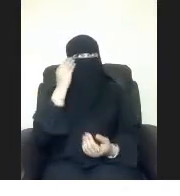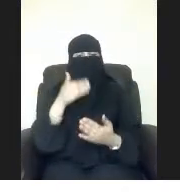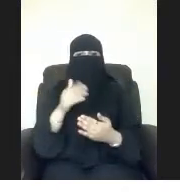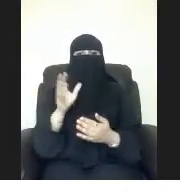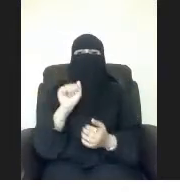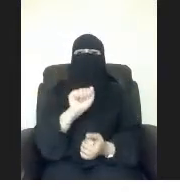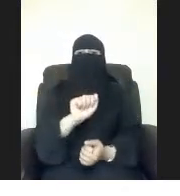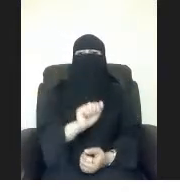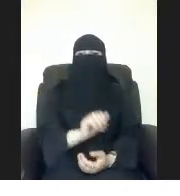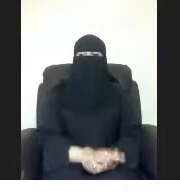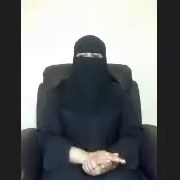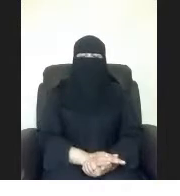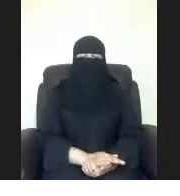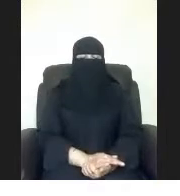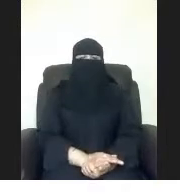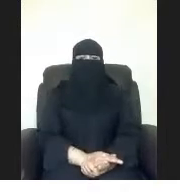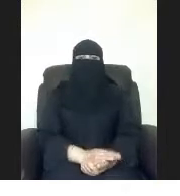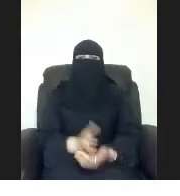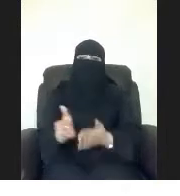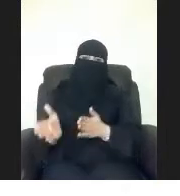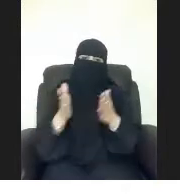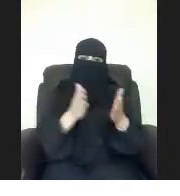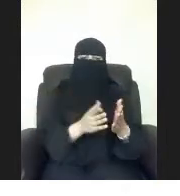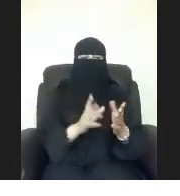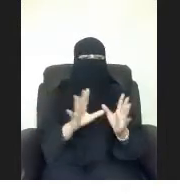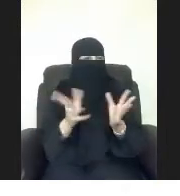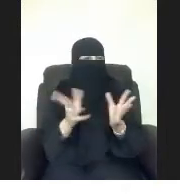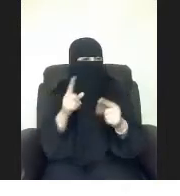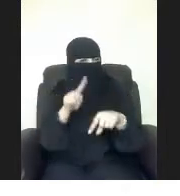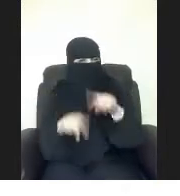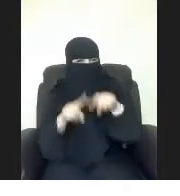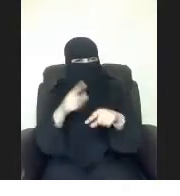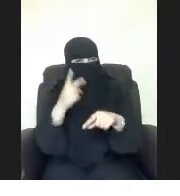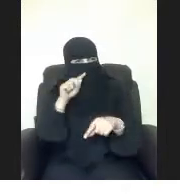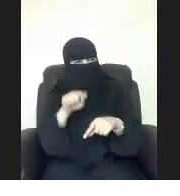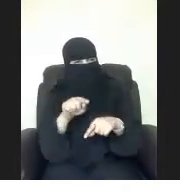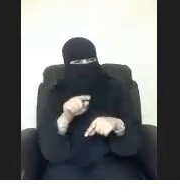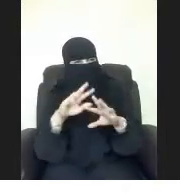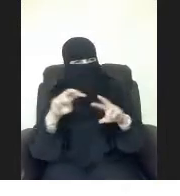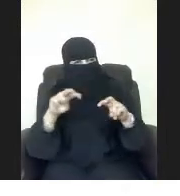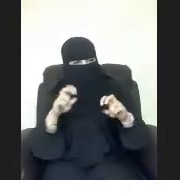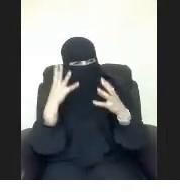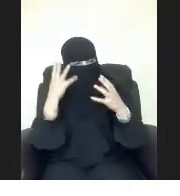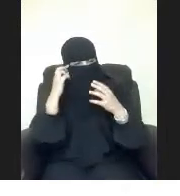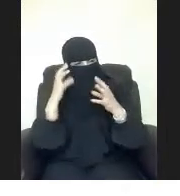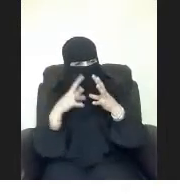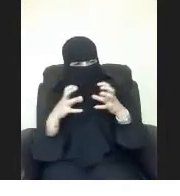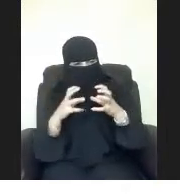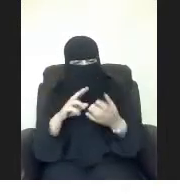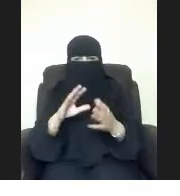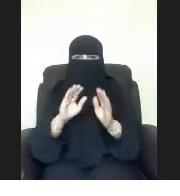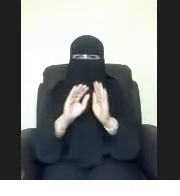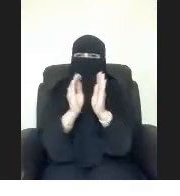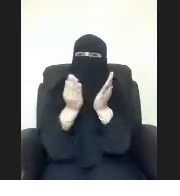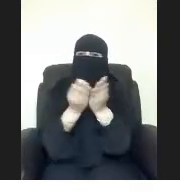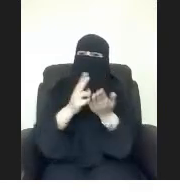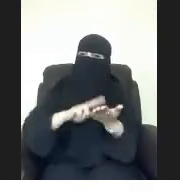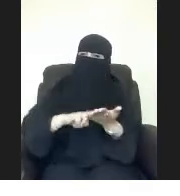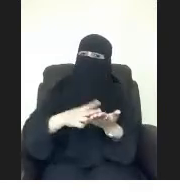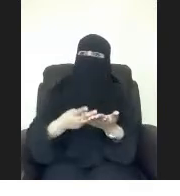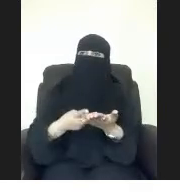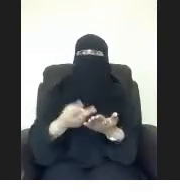ما هي أهم المعوقات في تطبيق هذا المفهوم، مفهوم الفصل المقلوب قبل جائحة كورونا؟